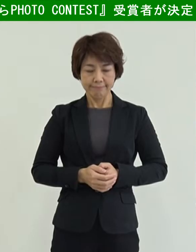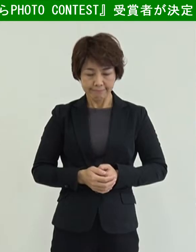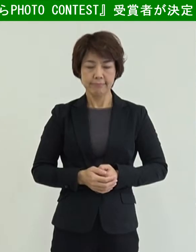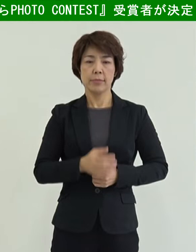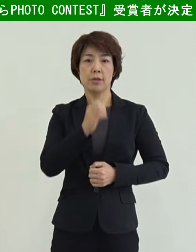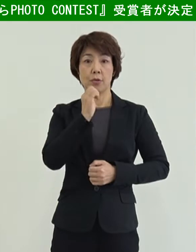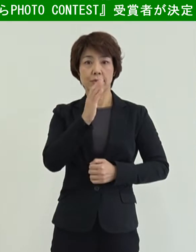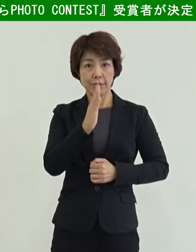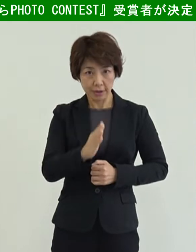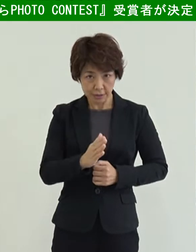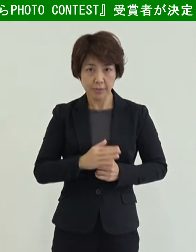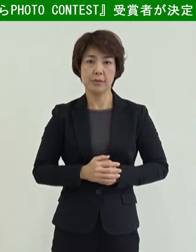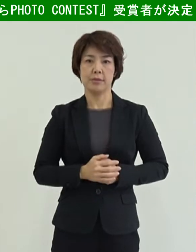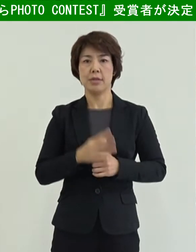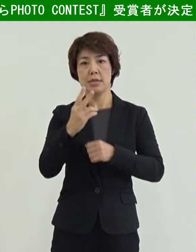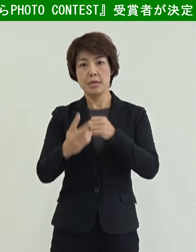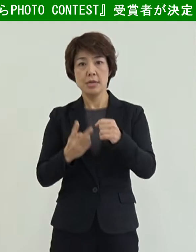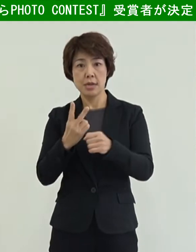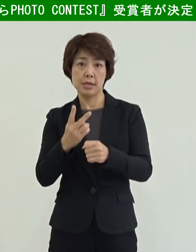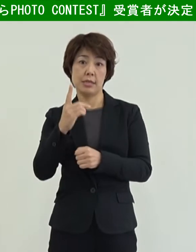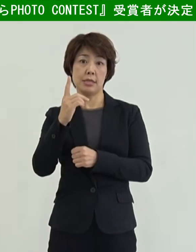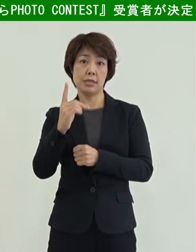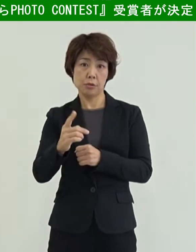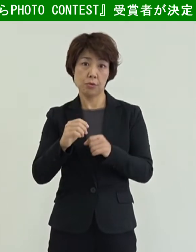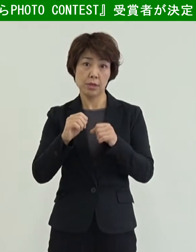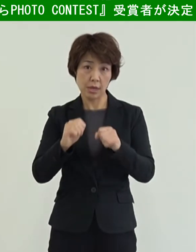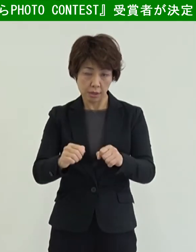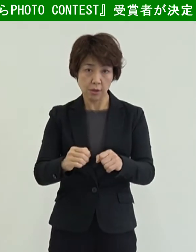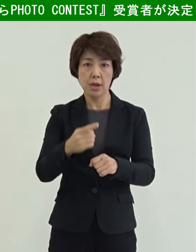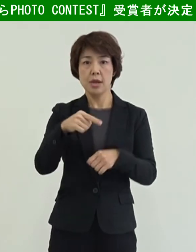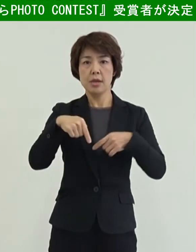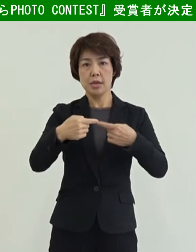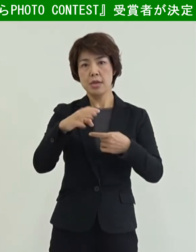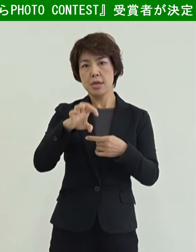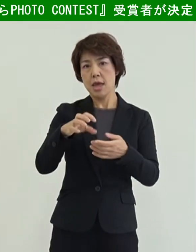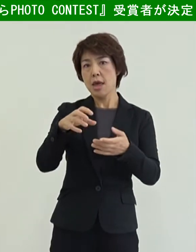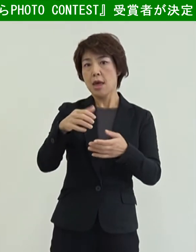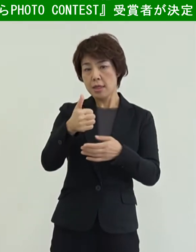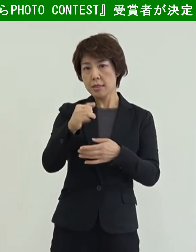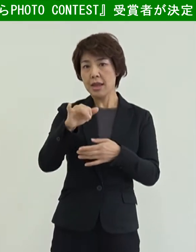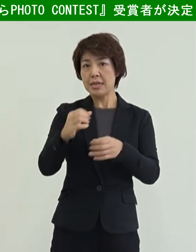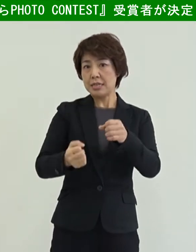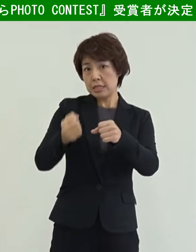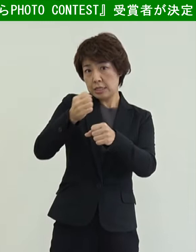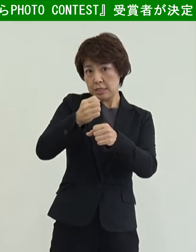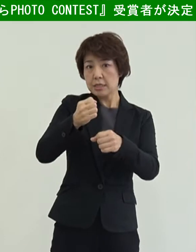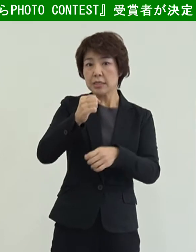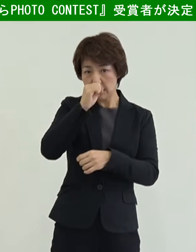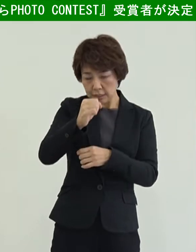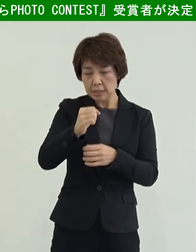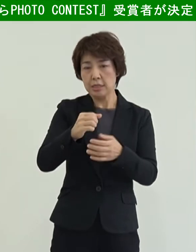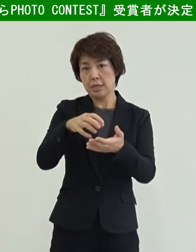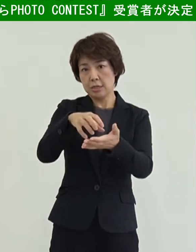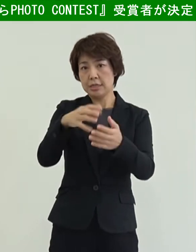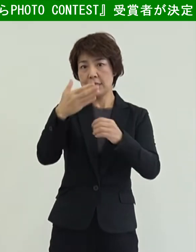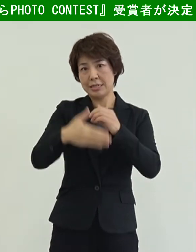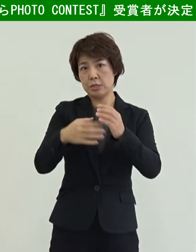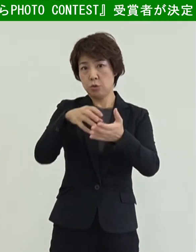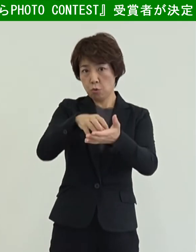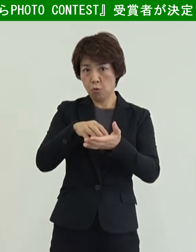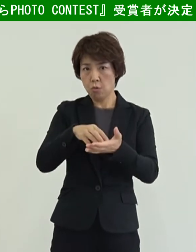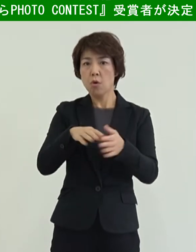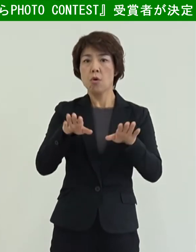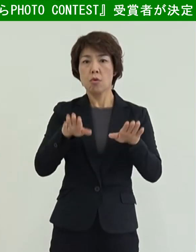宜しくお願いいたします2年に一度を行っておりますいえ隊基地へ記念写真賞でございますが本年ですね